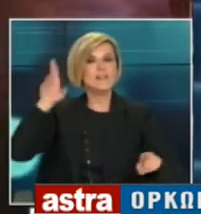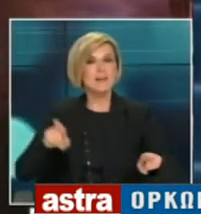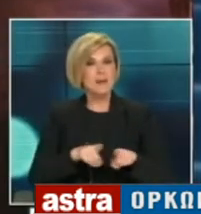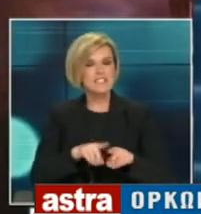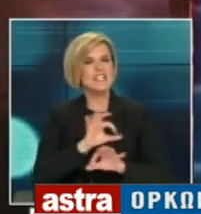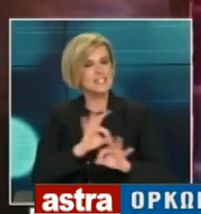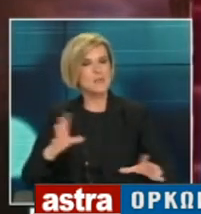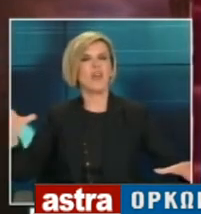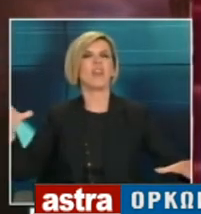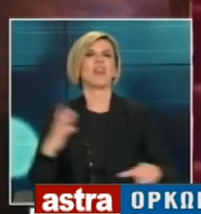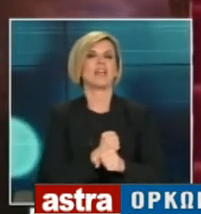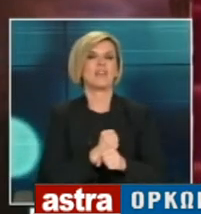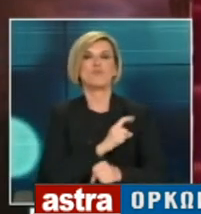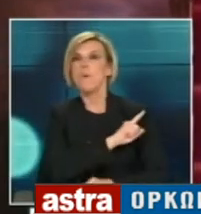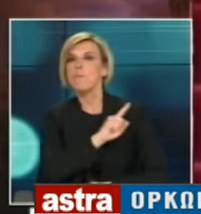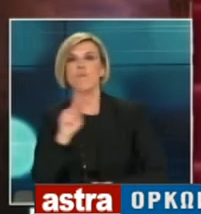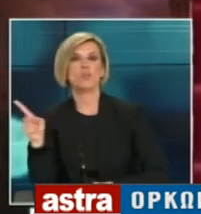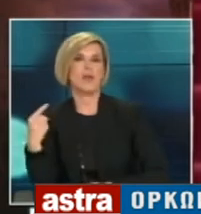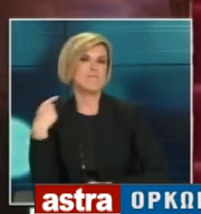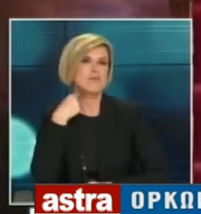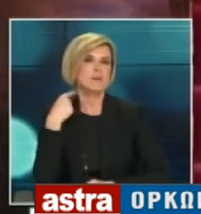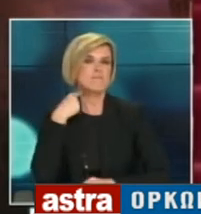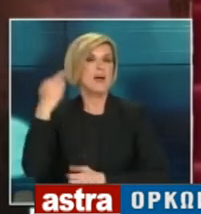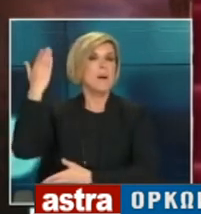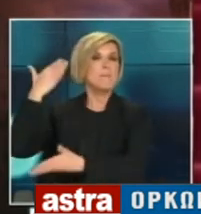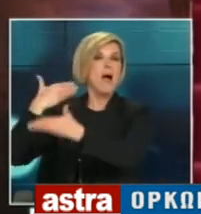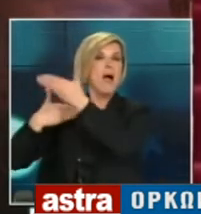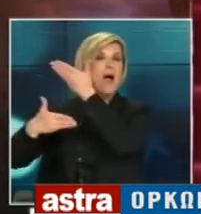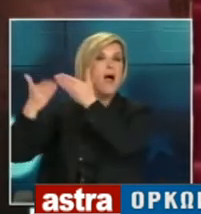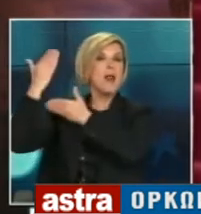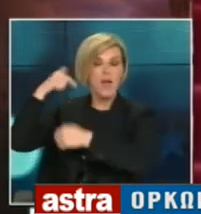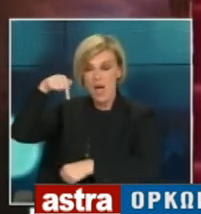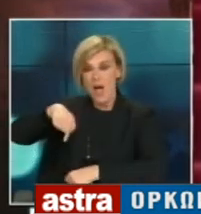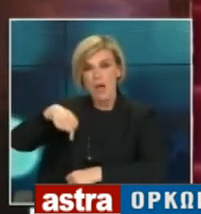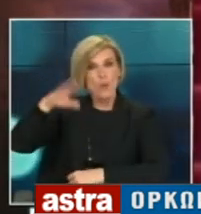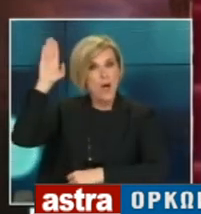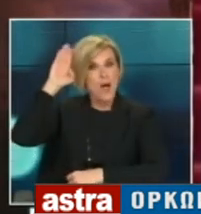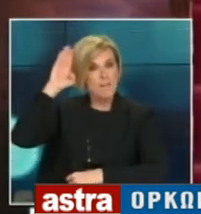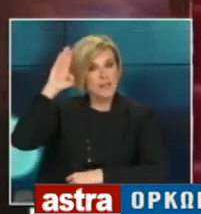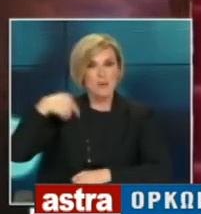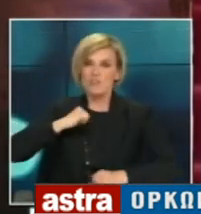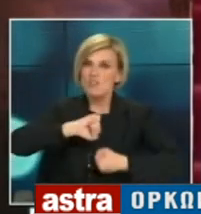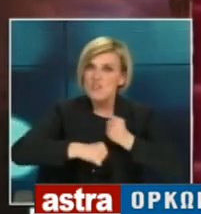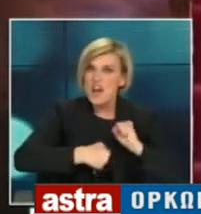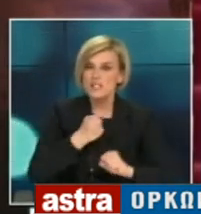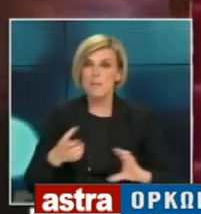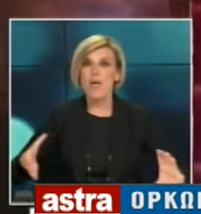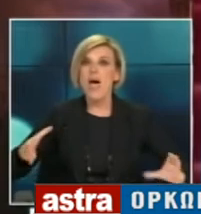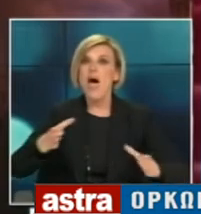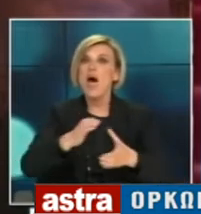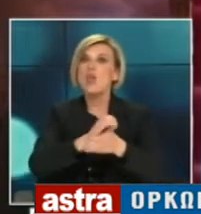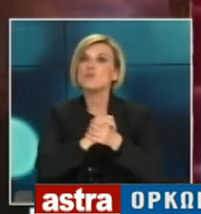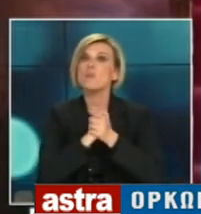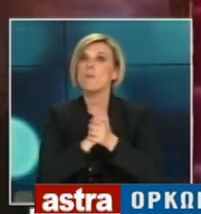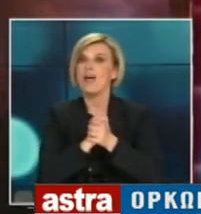θα αποτύχουμε. Ποτέ δεν έχουμε αποτύχει στο παρελθόν εδώ στην Αμερική, όταν δράσαμε από κοινού. Και έτσι